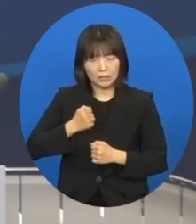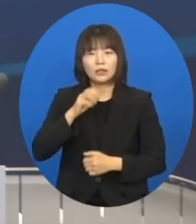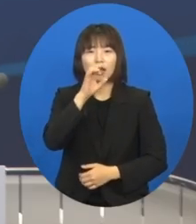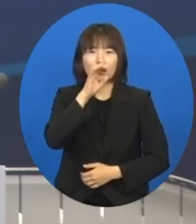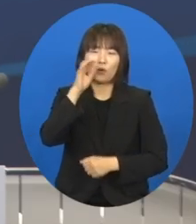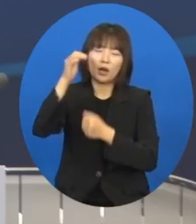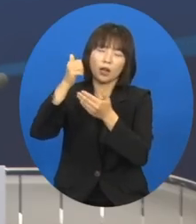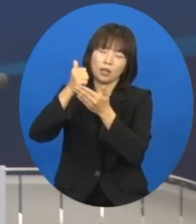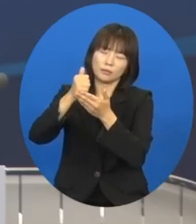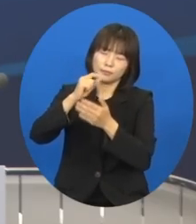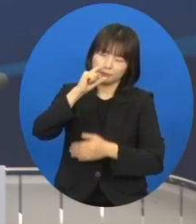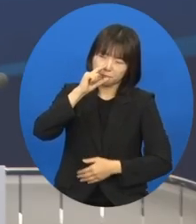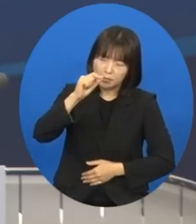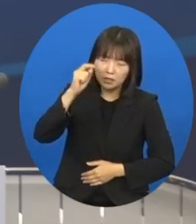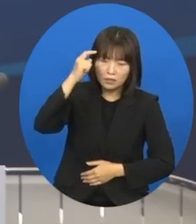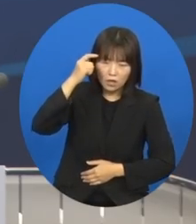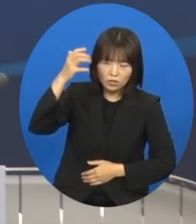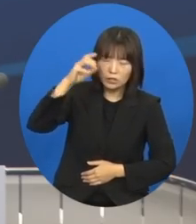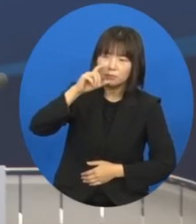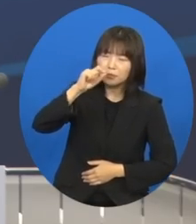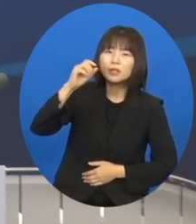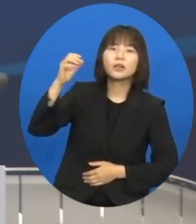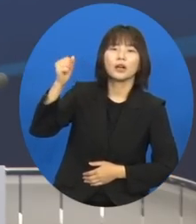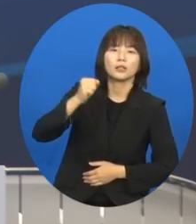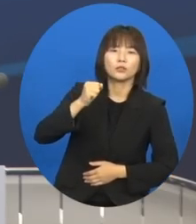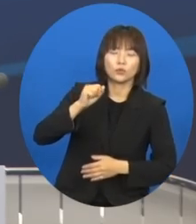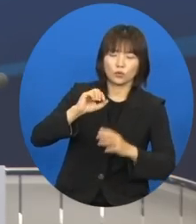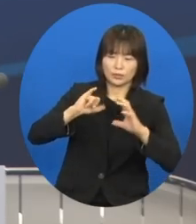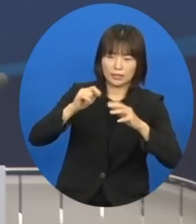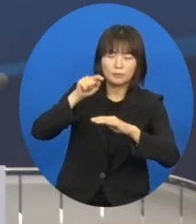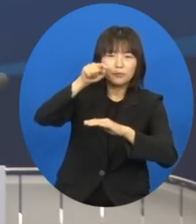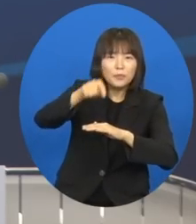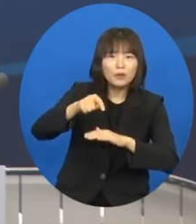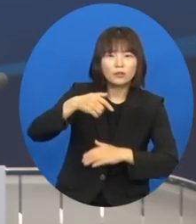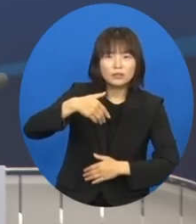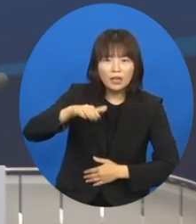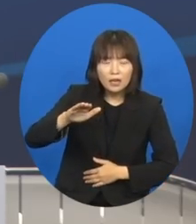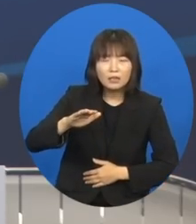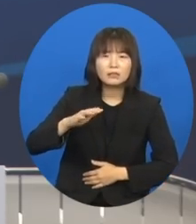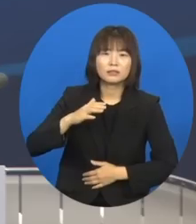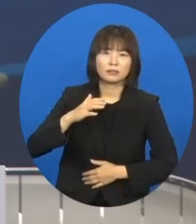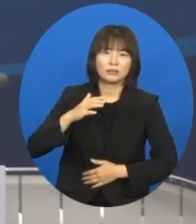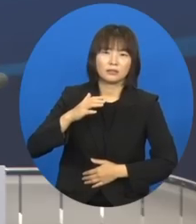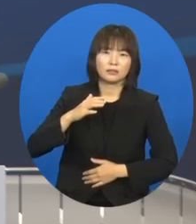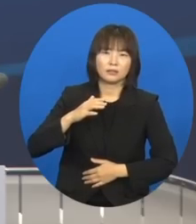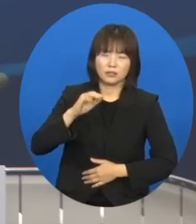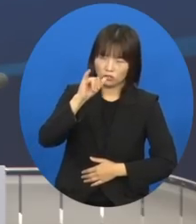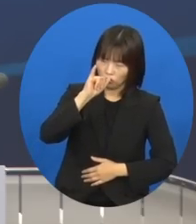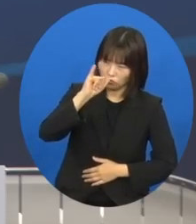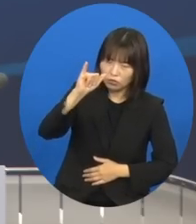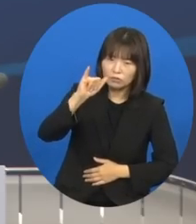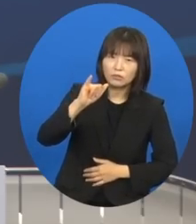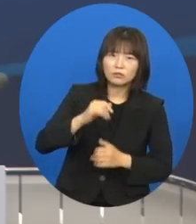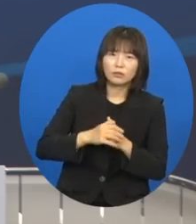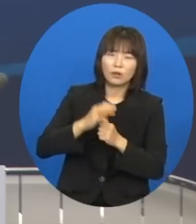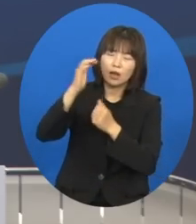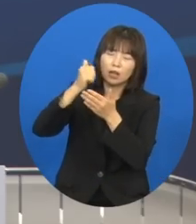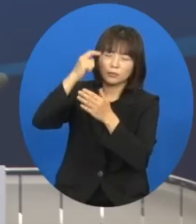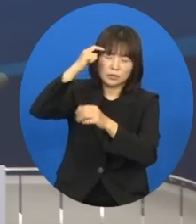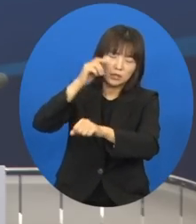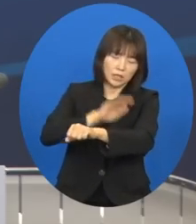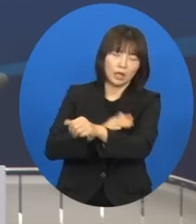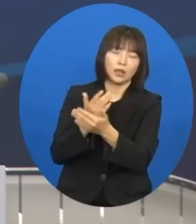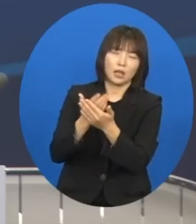하나님의 민감성, 영적 민감성을 가지고 세상 밖으로 나갈 수 있는 내 분야의 탁월성으로 하나님 지혜를 달라고. 왜?